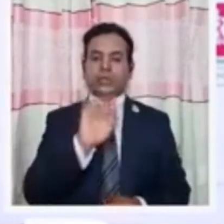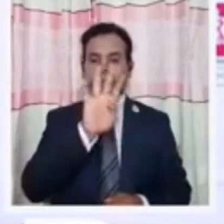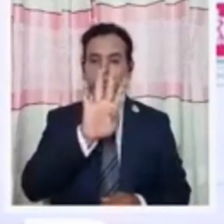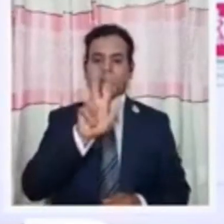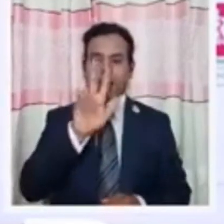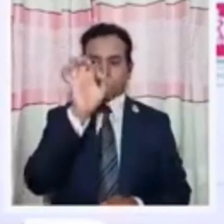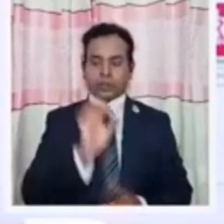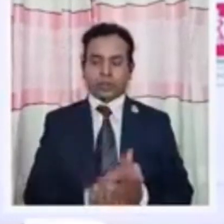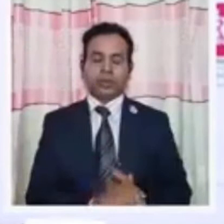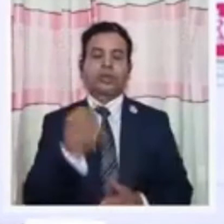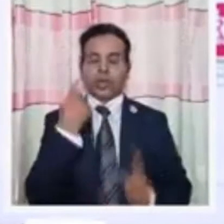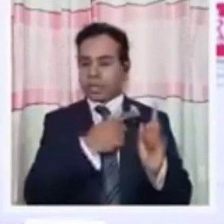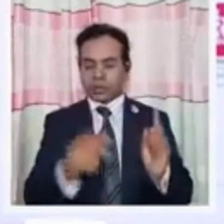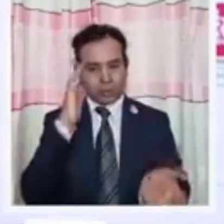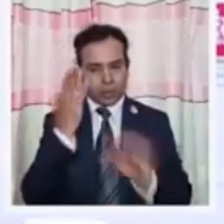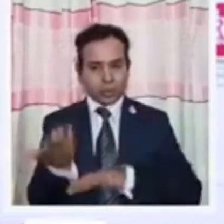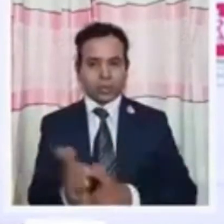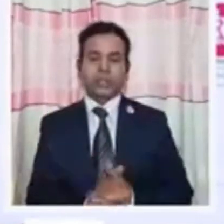1,06,963 জন। শনাক্ত বিবেচনায় সুস্থতার হার